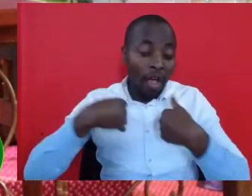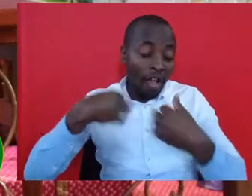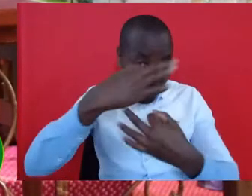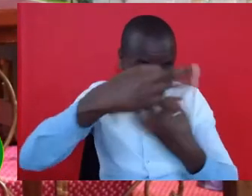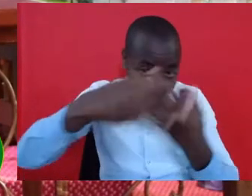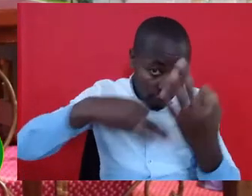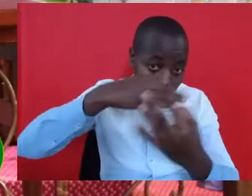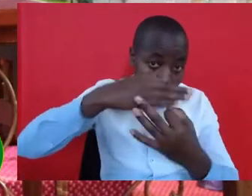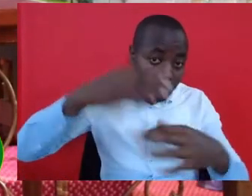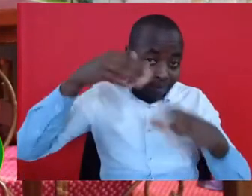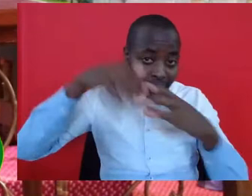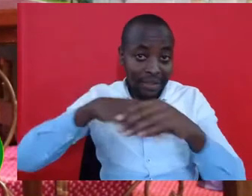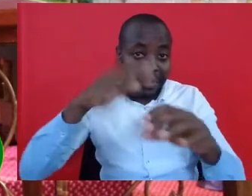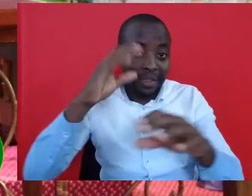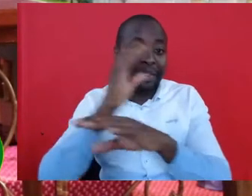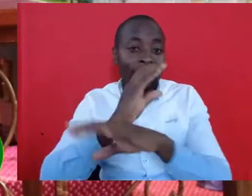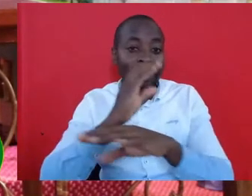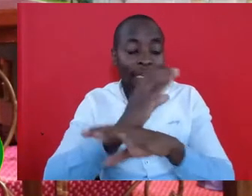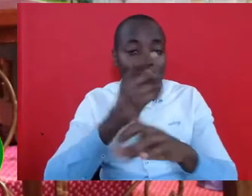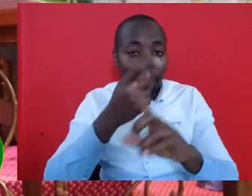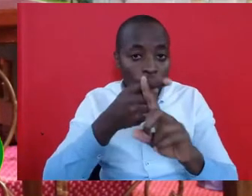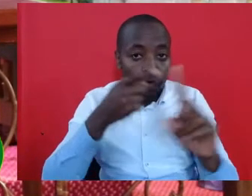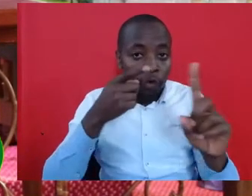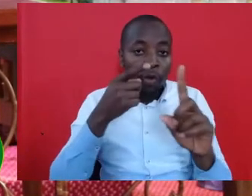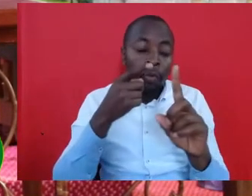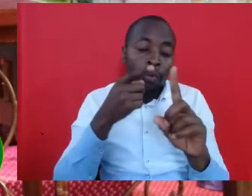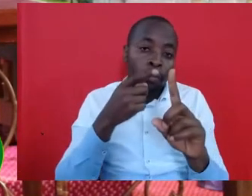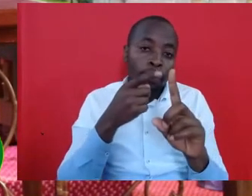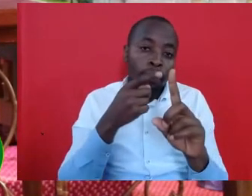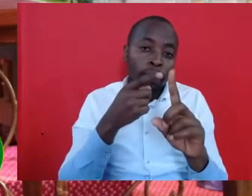kanisani kutoka saa